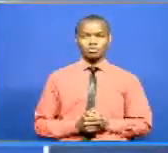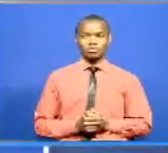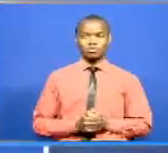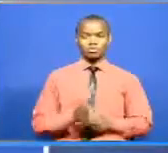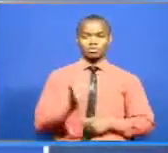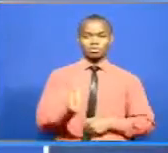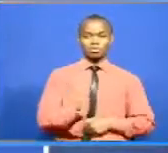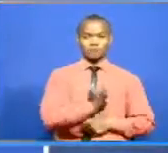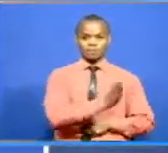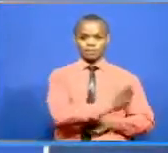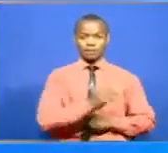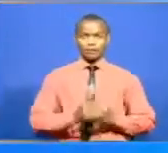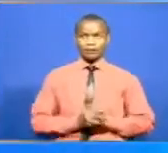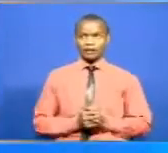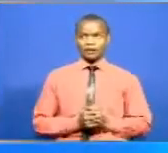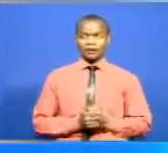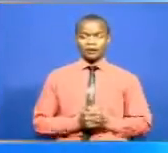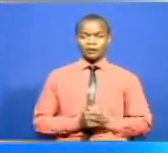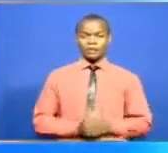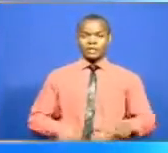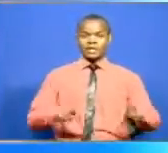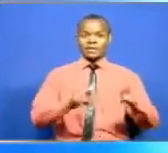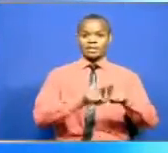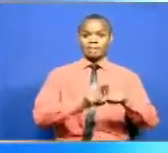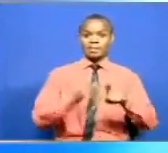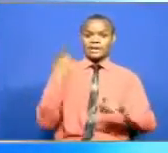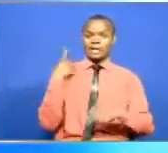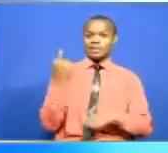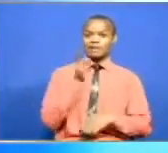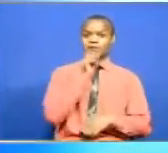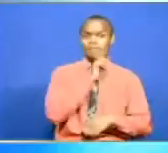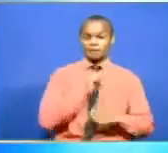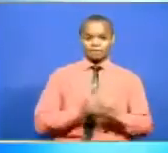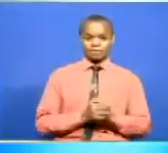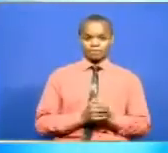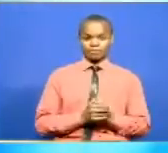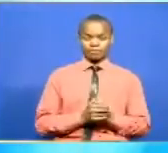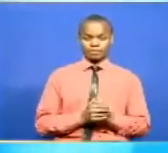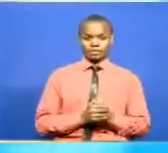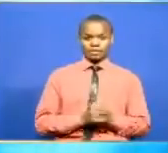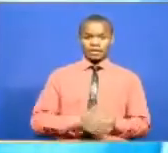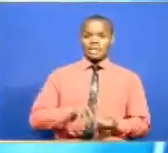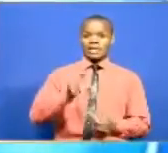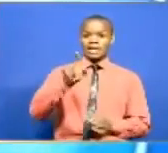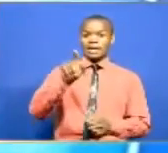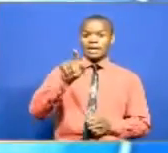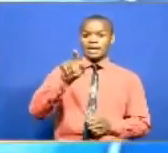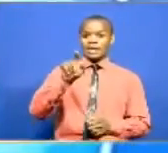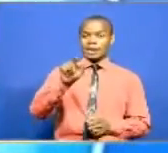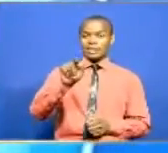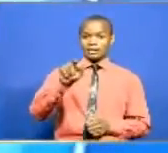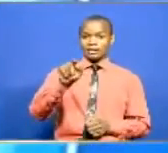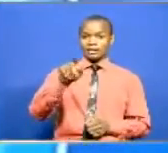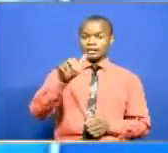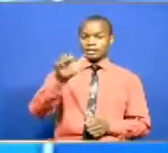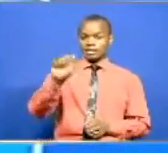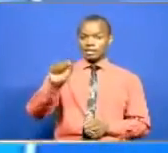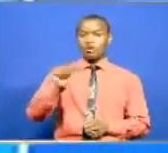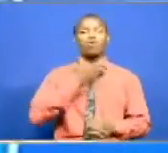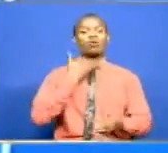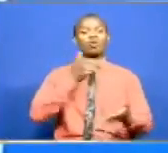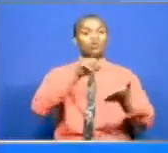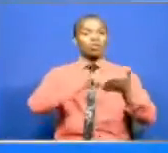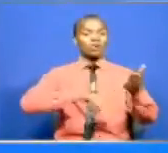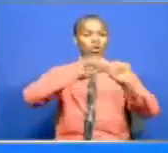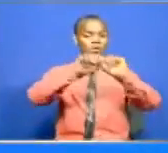Na mkando na taarifa hiyo tuliyokuandalia hapo awali, ni kuwa chama cha usalama barabarani humu nchini kinashinikiza kutimuliwa kwa mkurugenzi